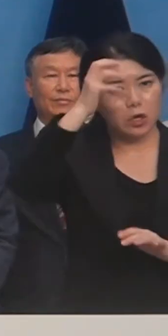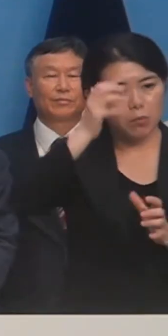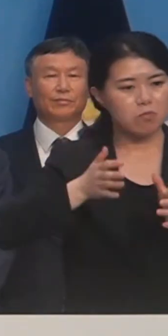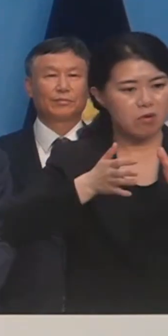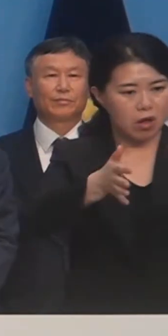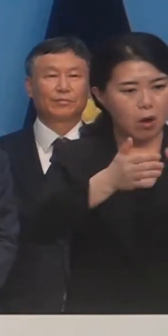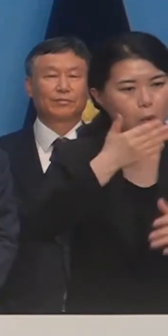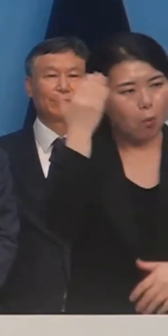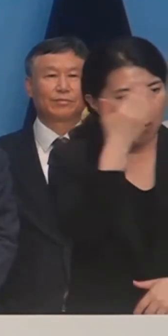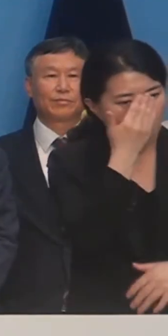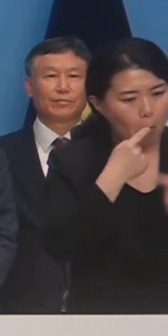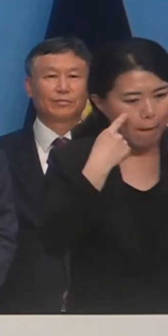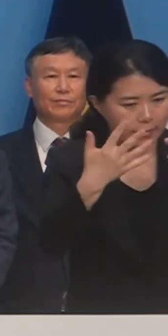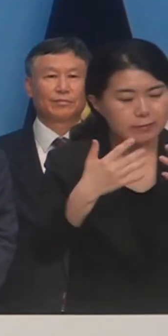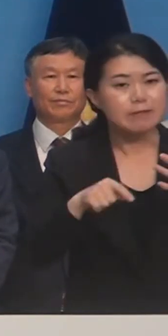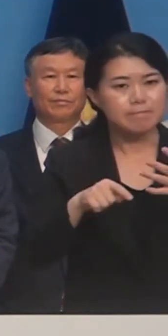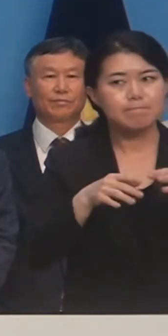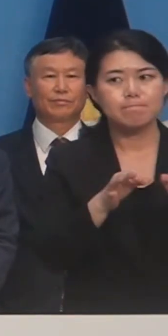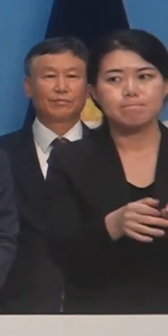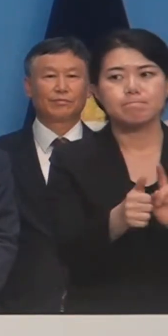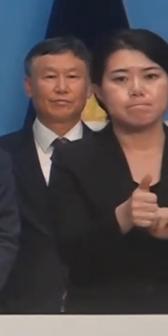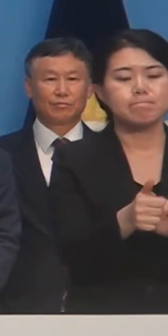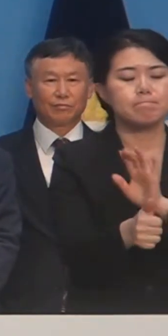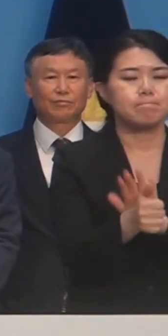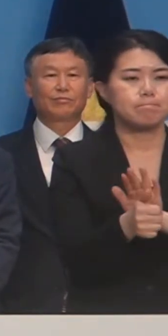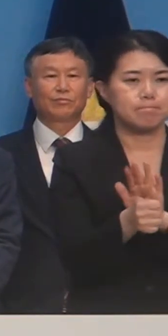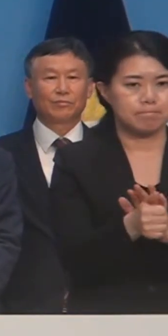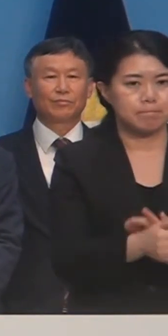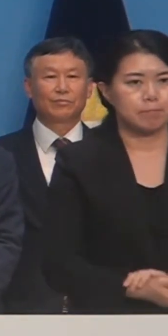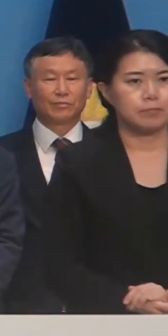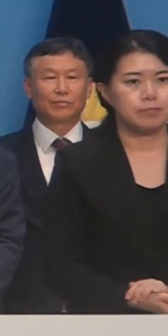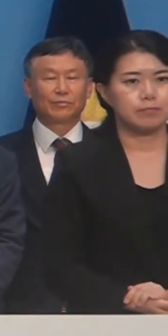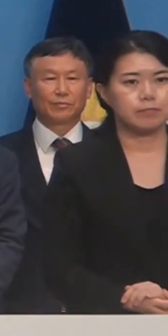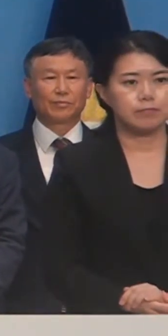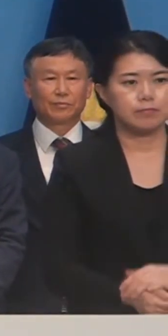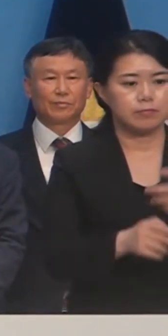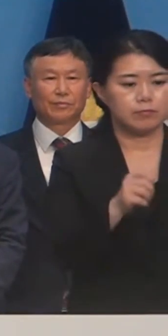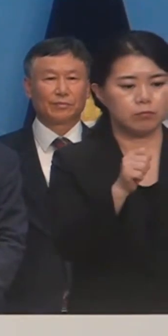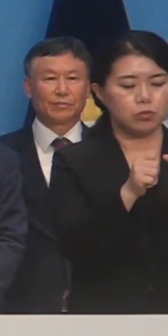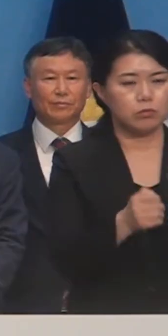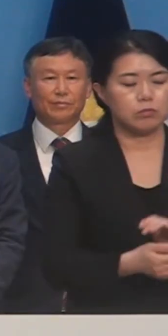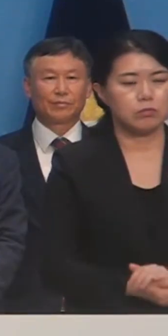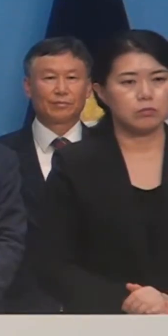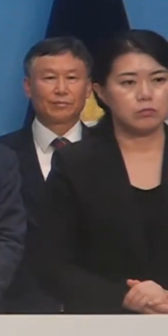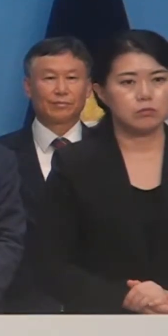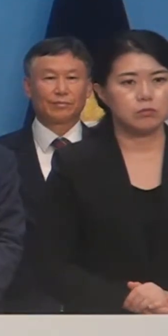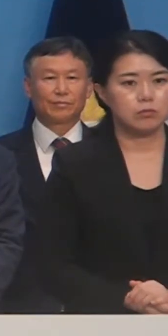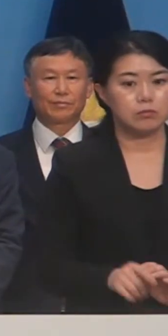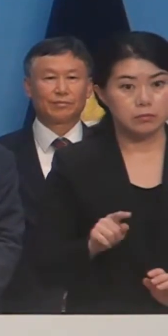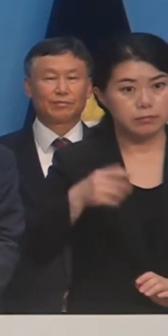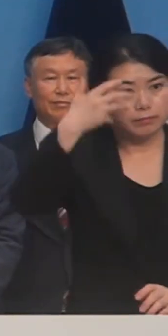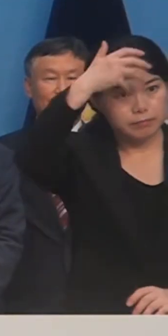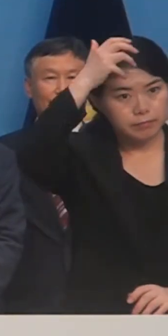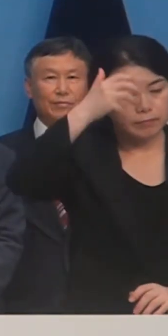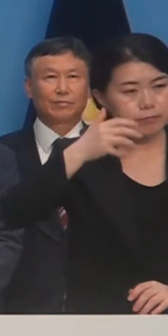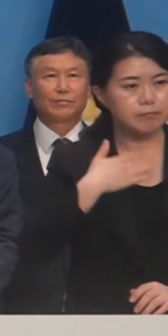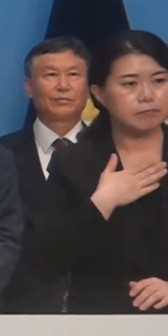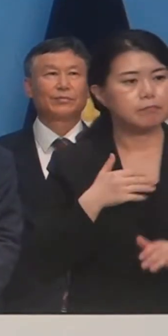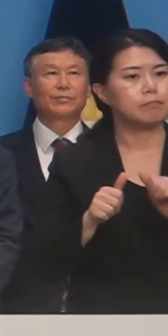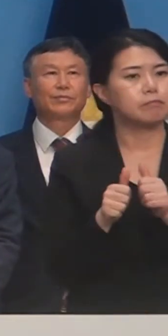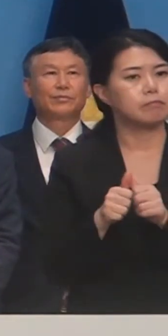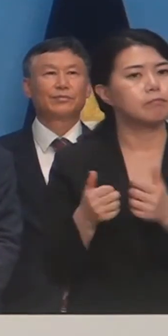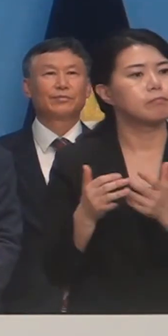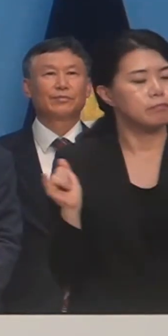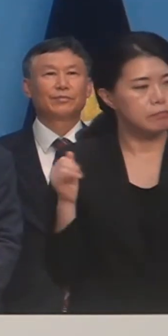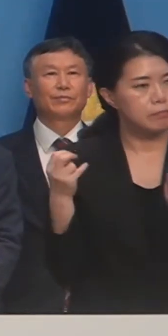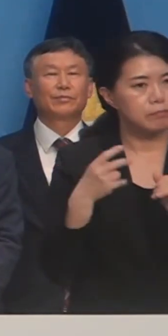로드가 닦아져 있는 김문수 후보를 적극 지지한다. 여섯째, 본인은 트럼프의 자문